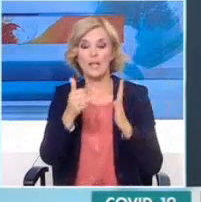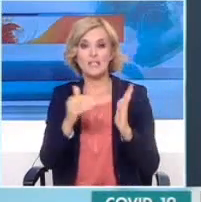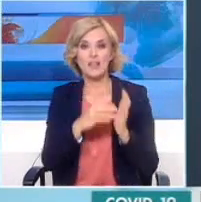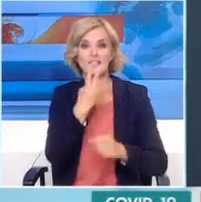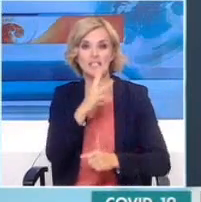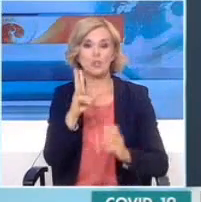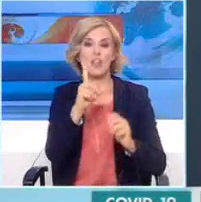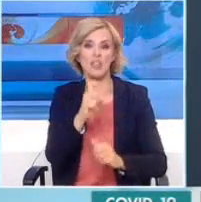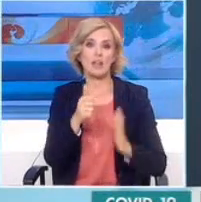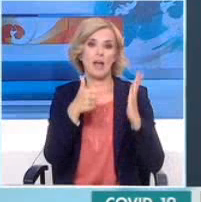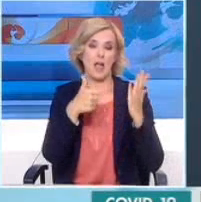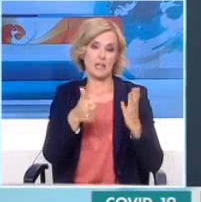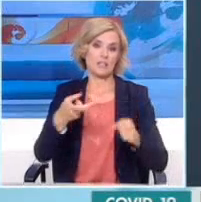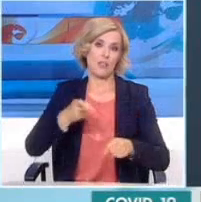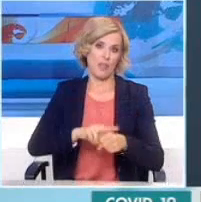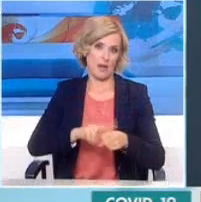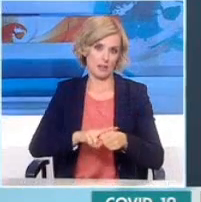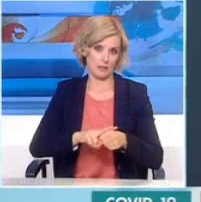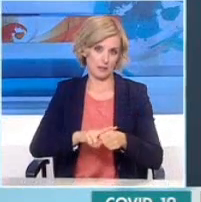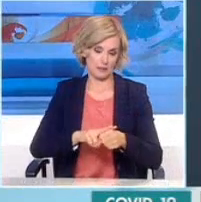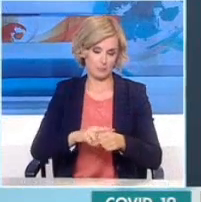186.316 θάνατοι έως πριν λίγη ώρα.